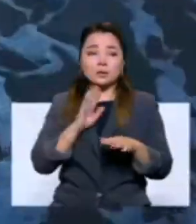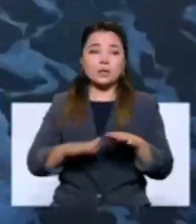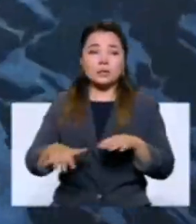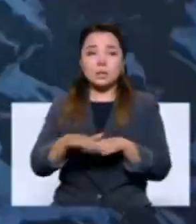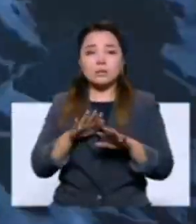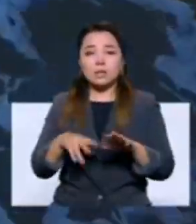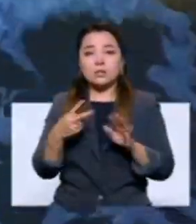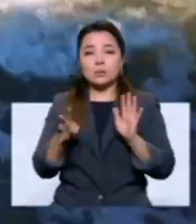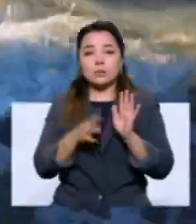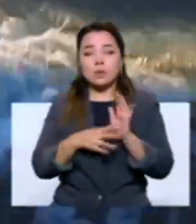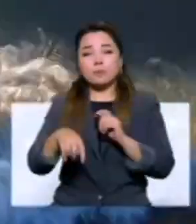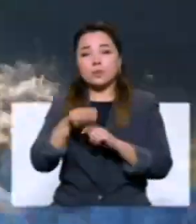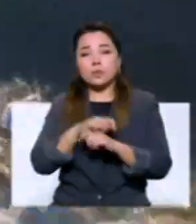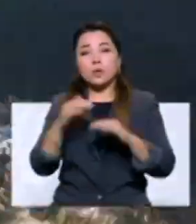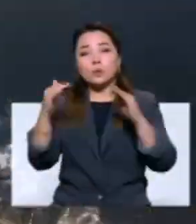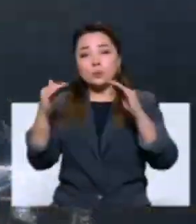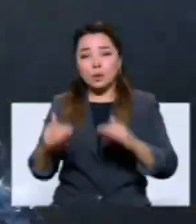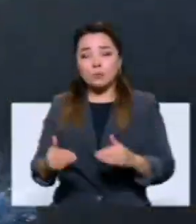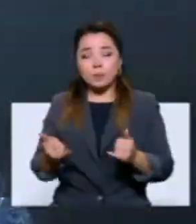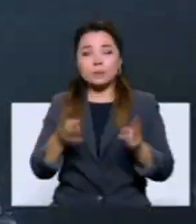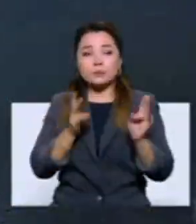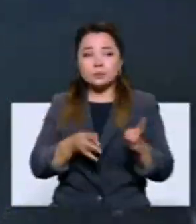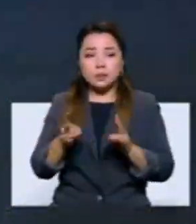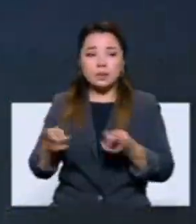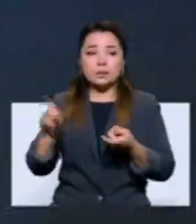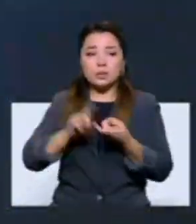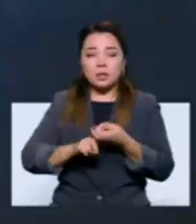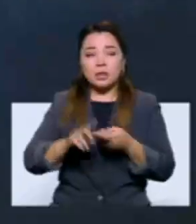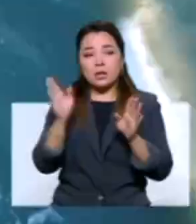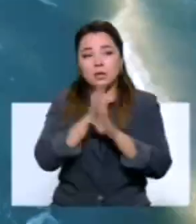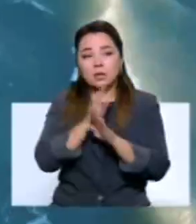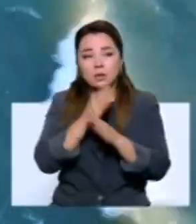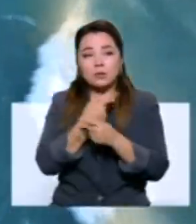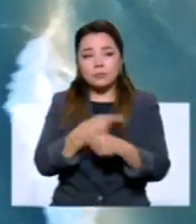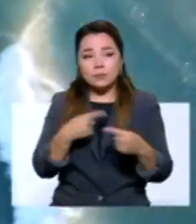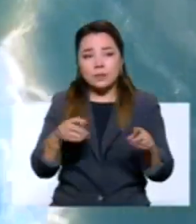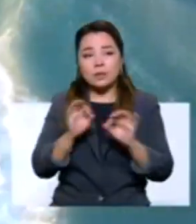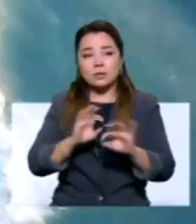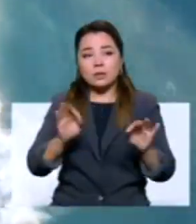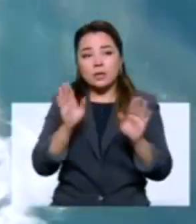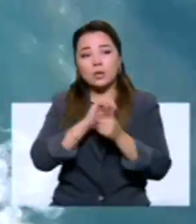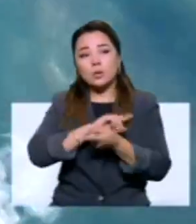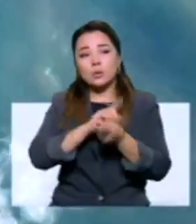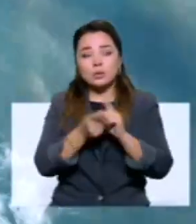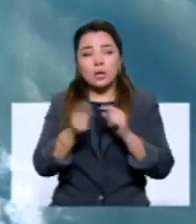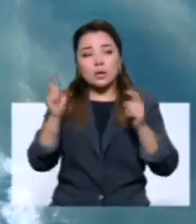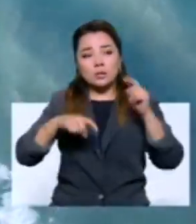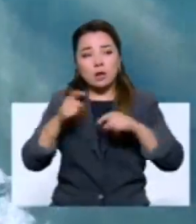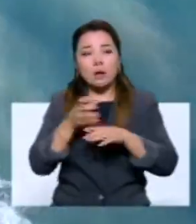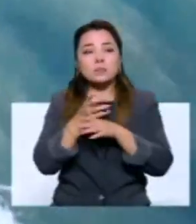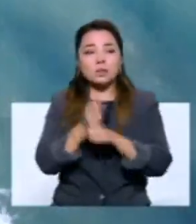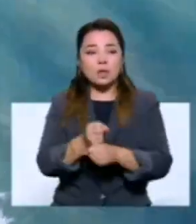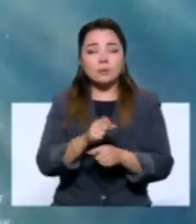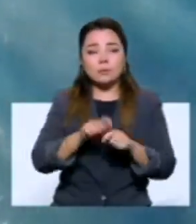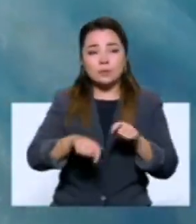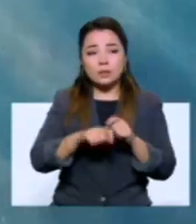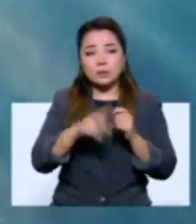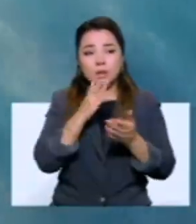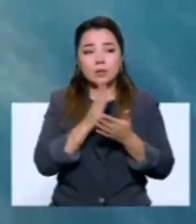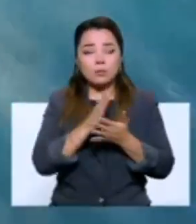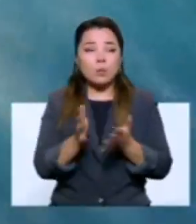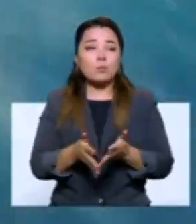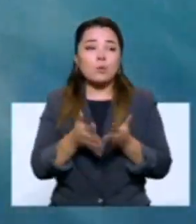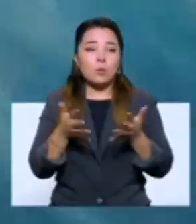деңгейінен 29 метр төмен. Апатқа қатысты экологтардың пікірі әртүрлі. Бірі климаттың өзгеріп, жауын-шашынның азайғанынан көреді, бірақ